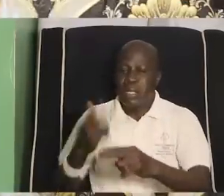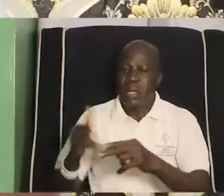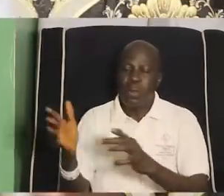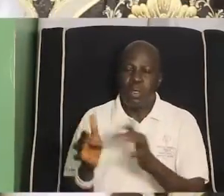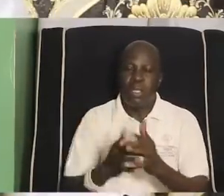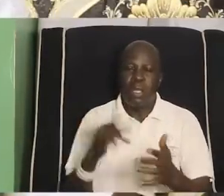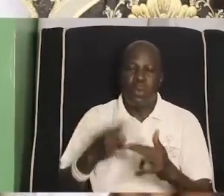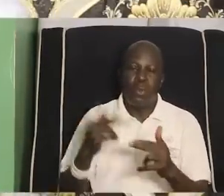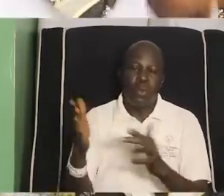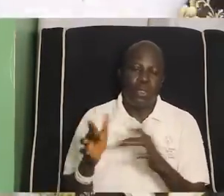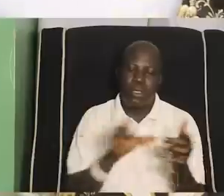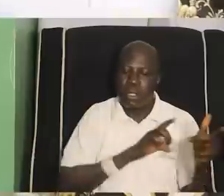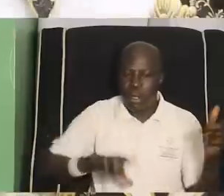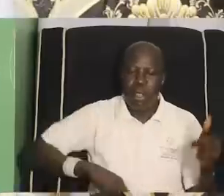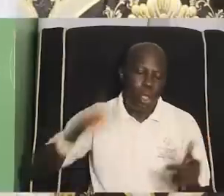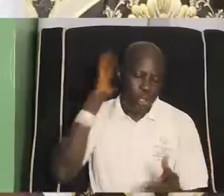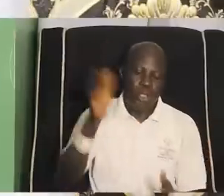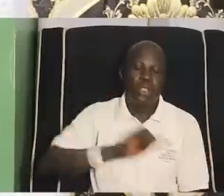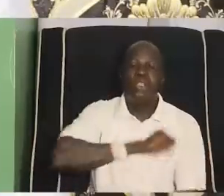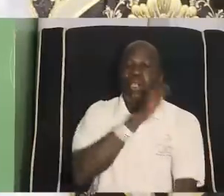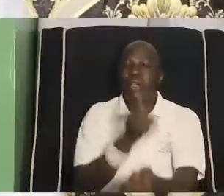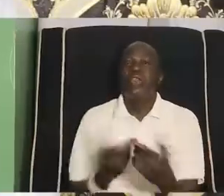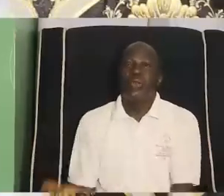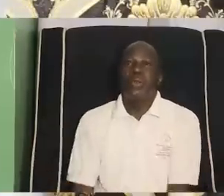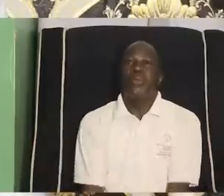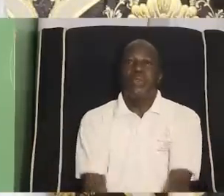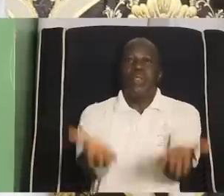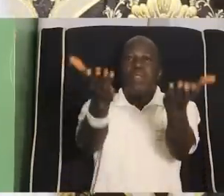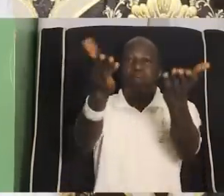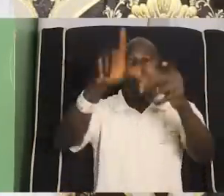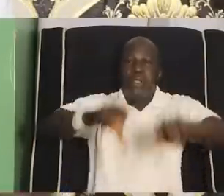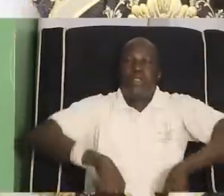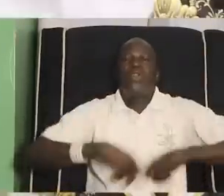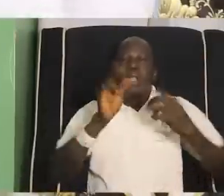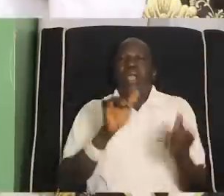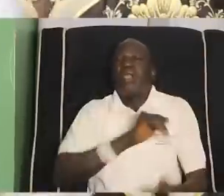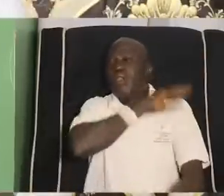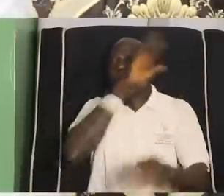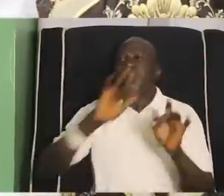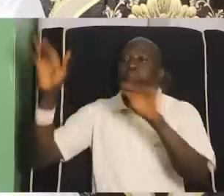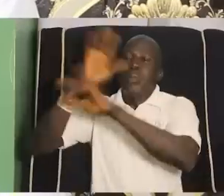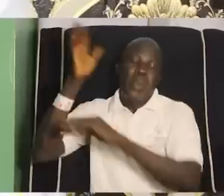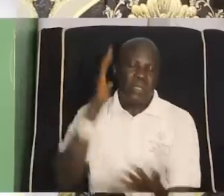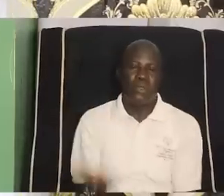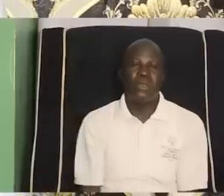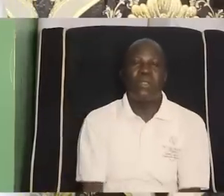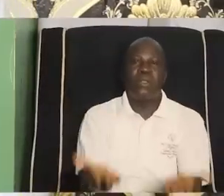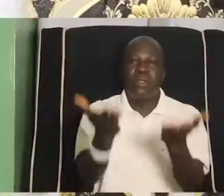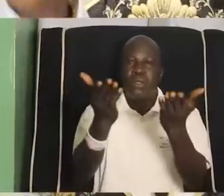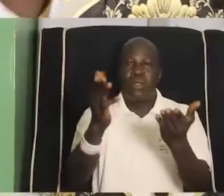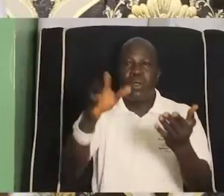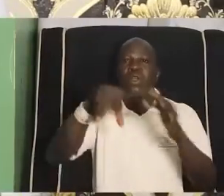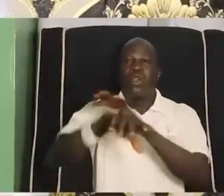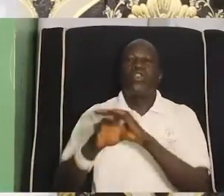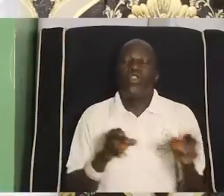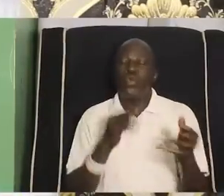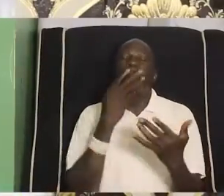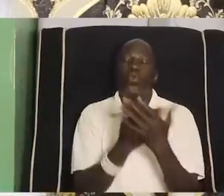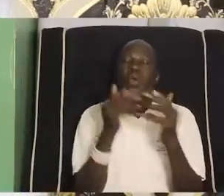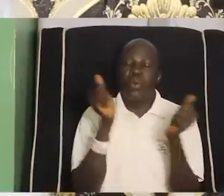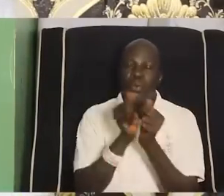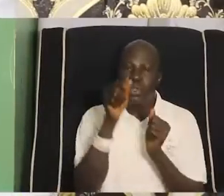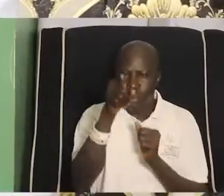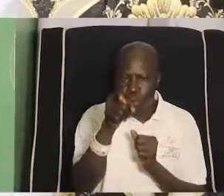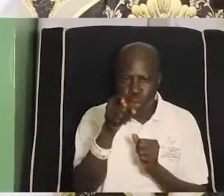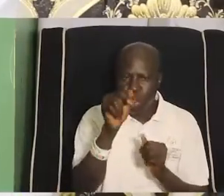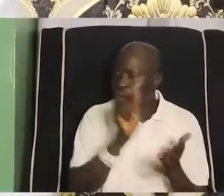olúwa àánú agbé ayé rẹ̀ dìde mo ní àánú agbé ayé rẹ̀ dìde ó dẹ̀ máa dára fún ọ.